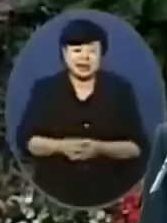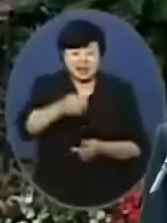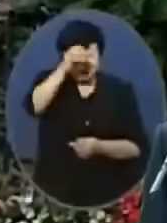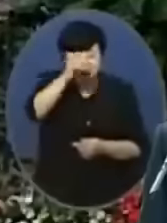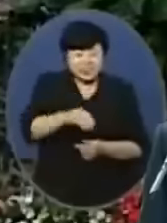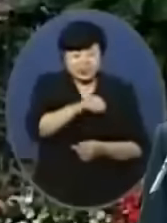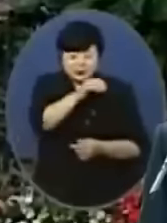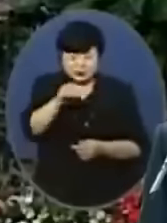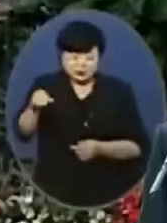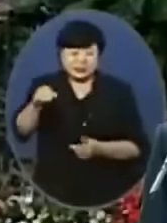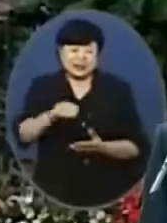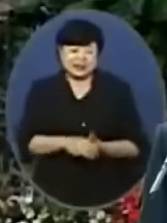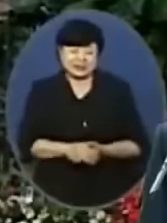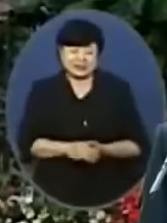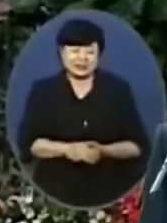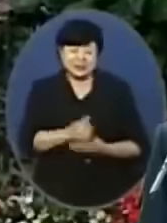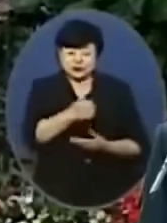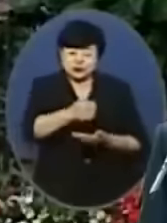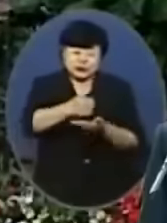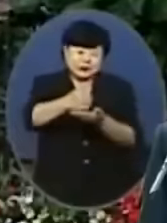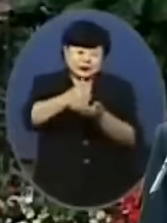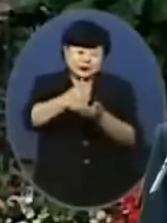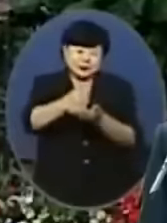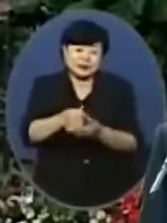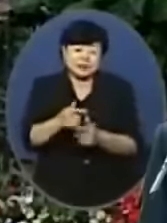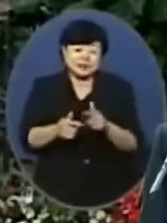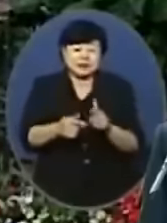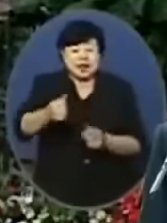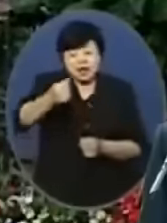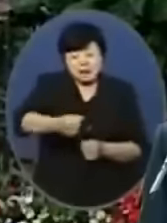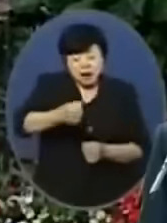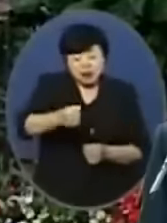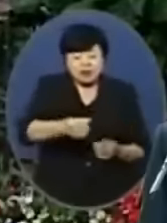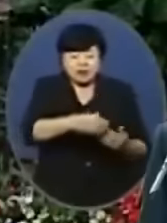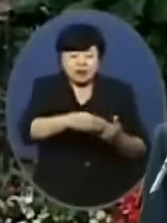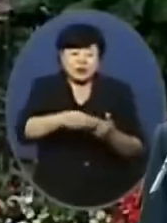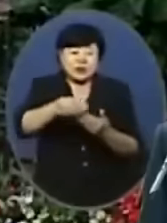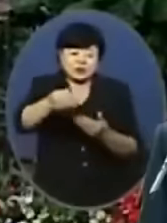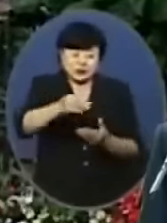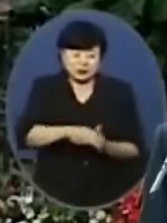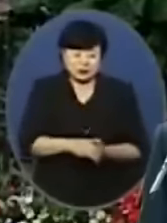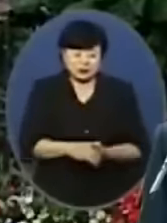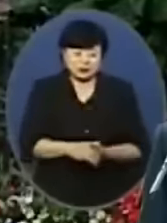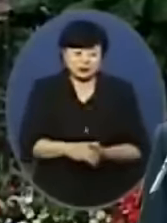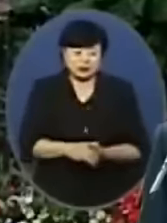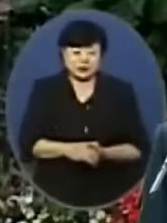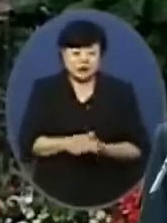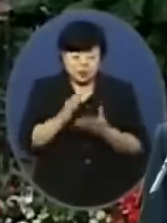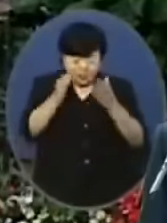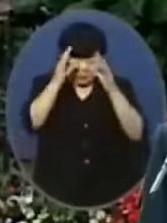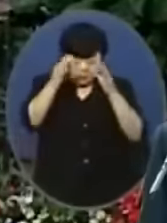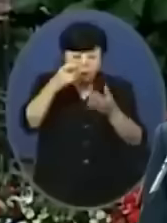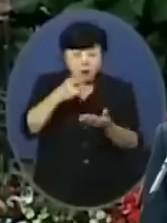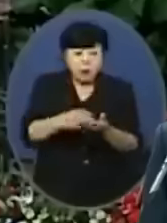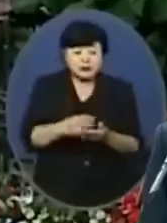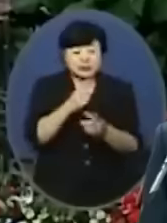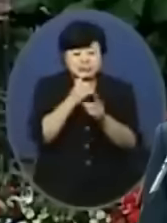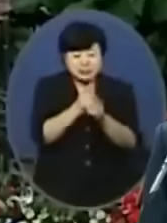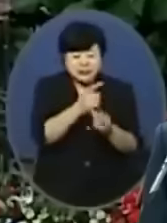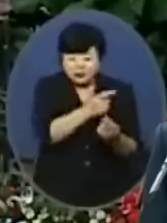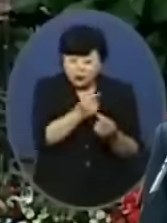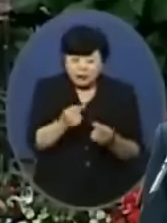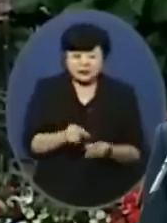예수님의 십자가에서 주님은 지팡이와 막대기로 우리를 안위해 주시고 바라봄의 법칙이 승리하는 것과